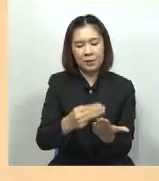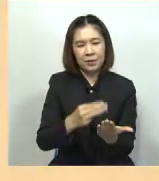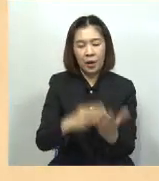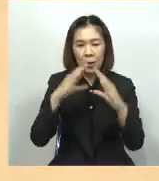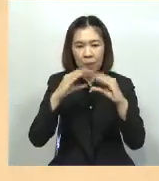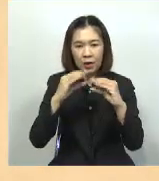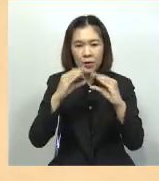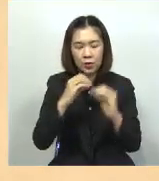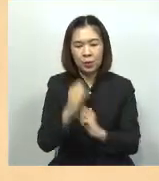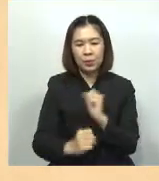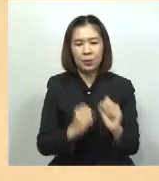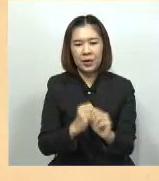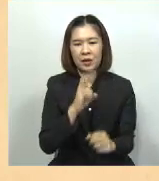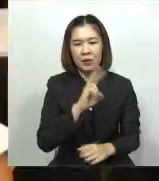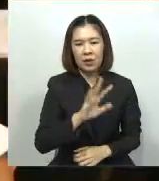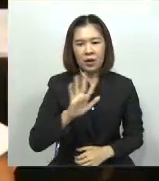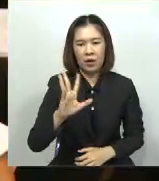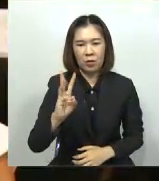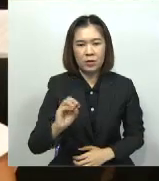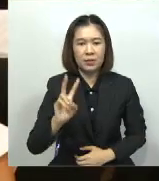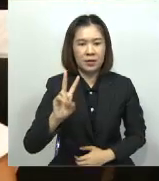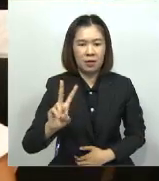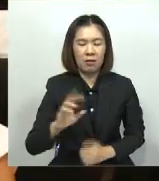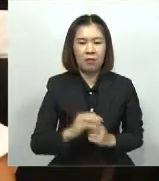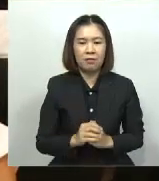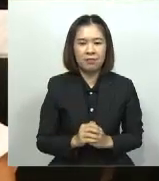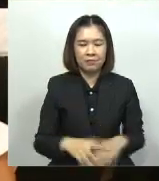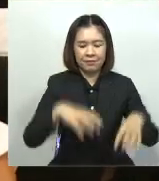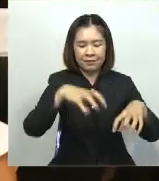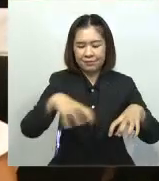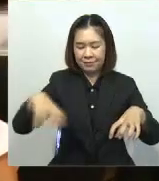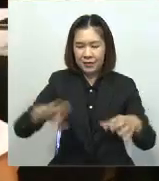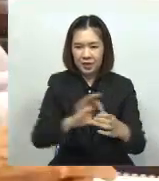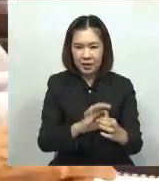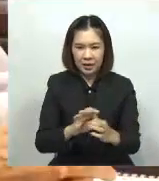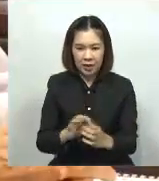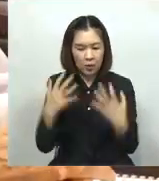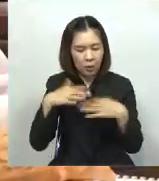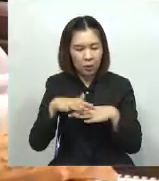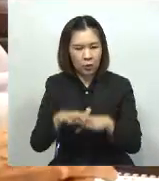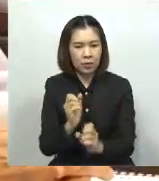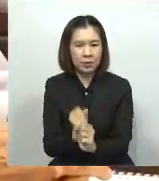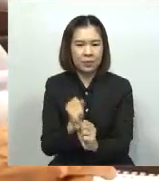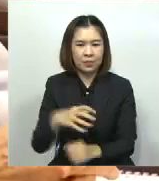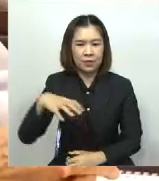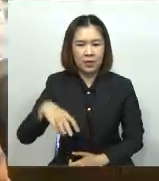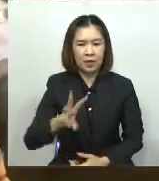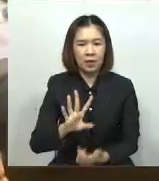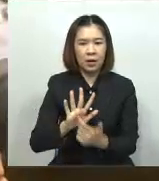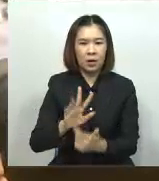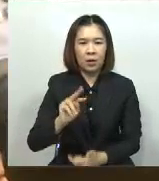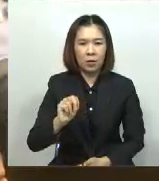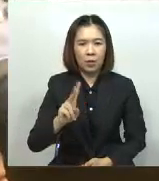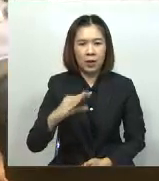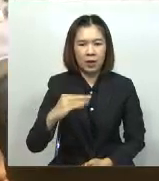ณโรคโลกประจำปี2562มีหน่วยงานที่เกี่ยวข้องเข้าร่วมนะคะไม่ว่าจะเป็นสำนักวัณโรค